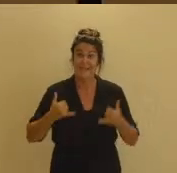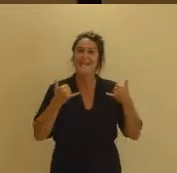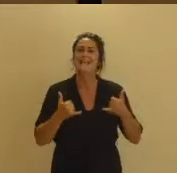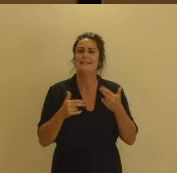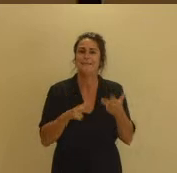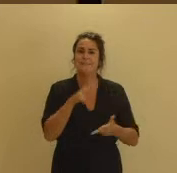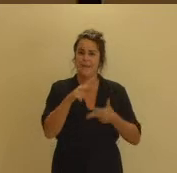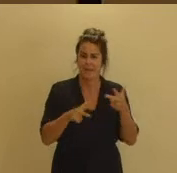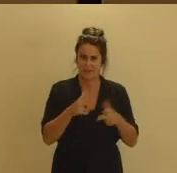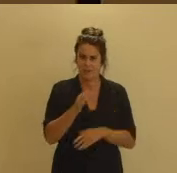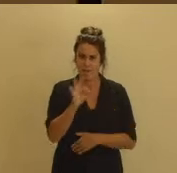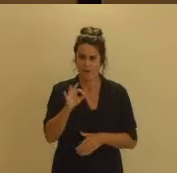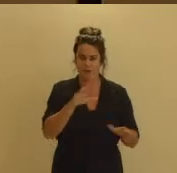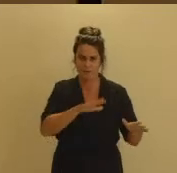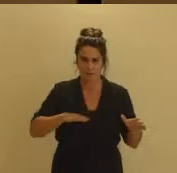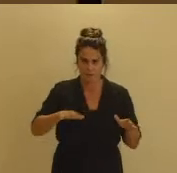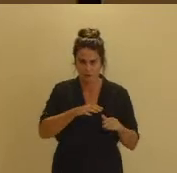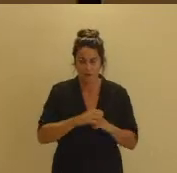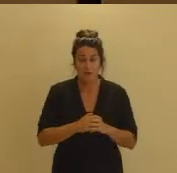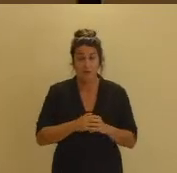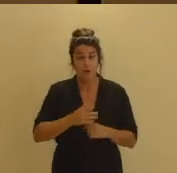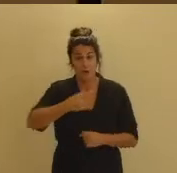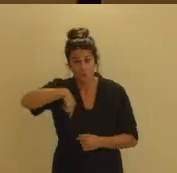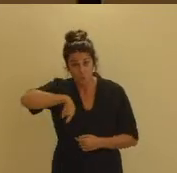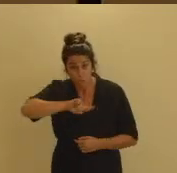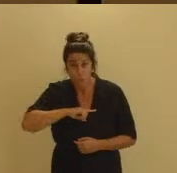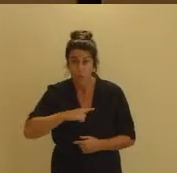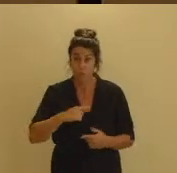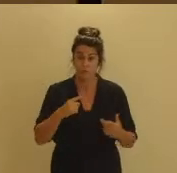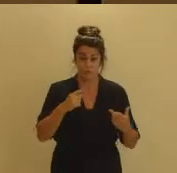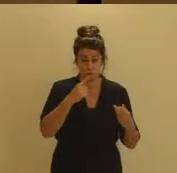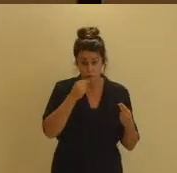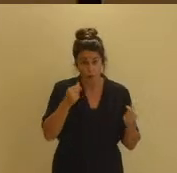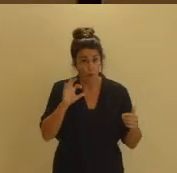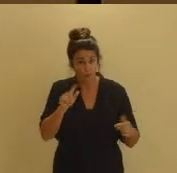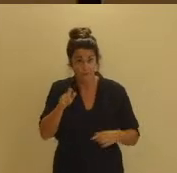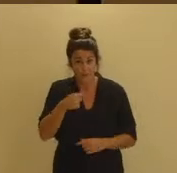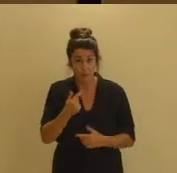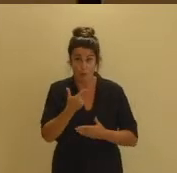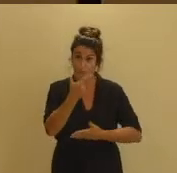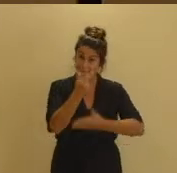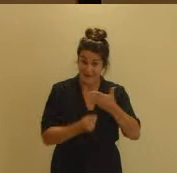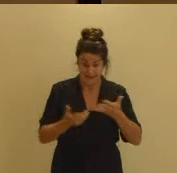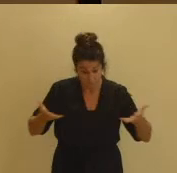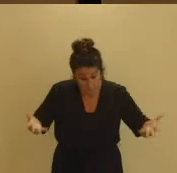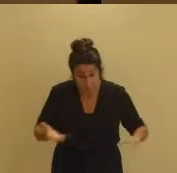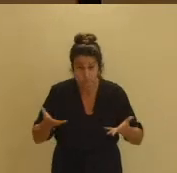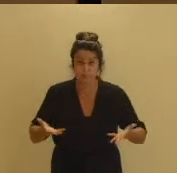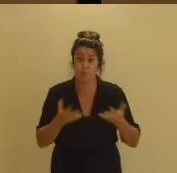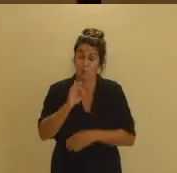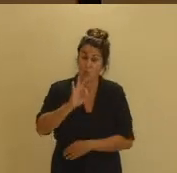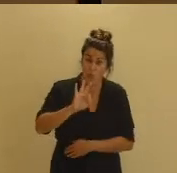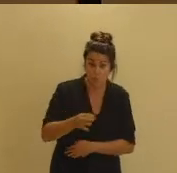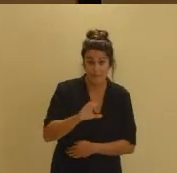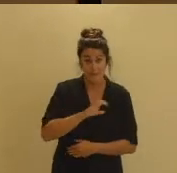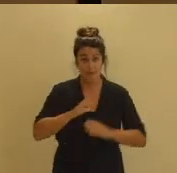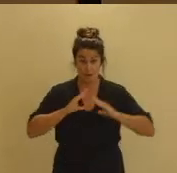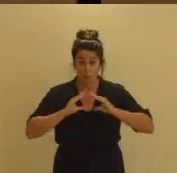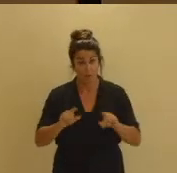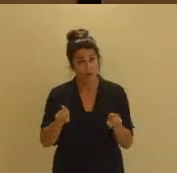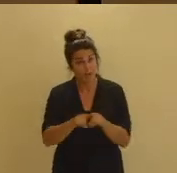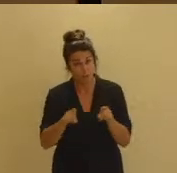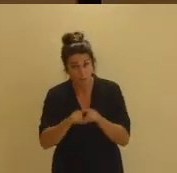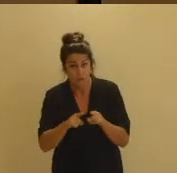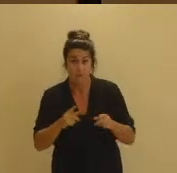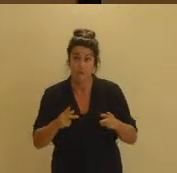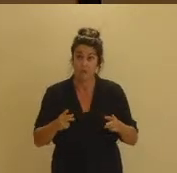basque. Nous avons toujours prôné le bilinguisme, et nous le mettons en pratique autant que possible dans